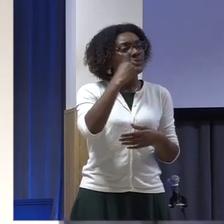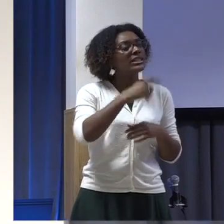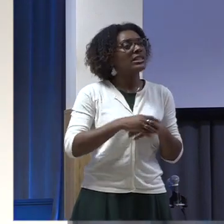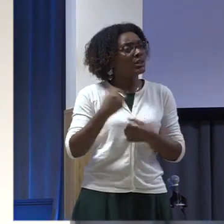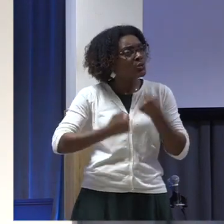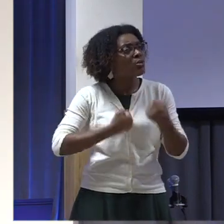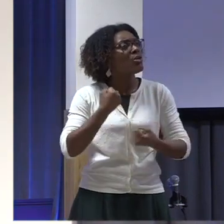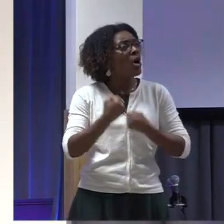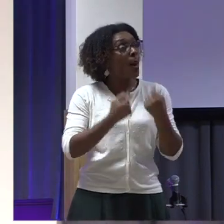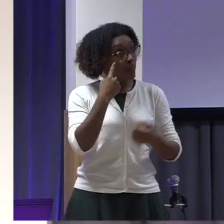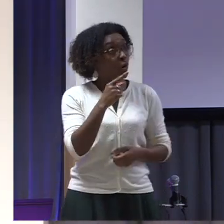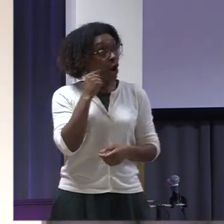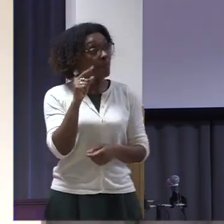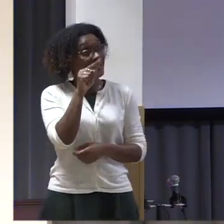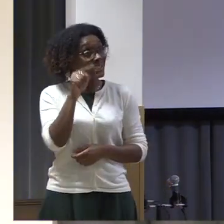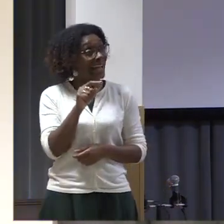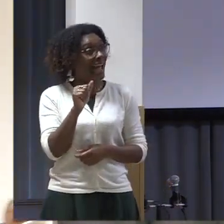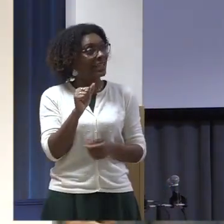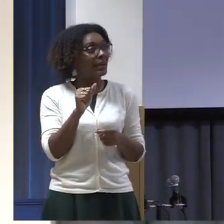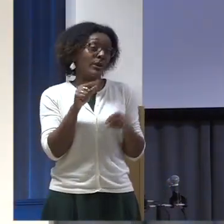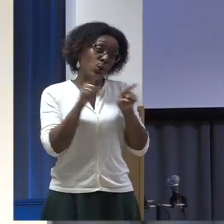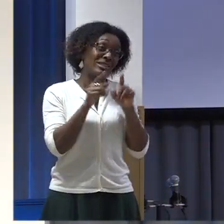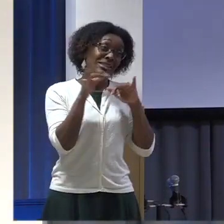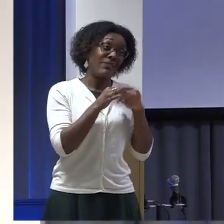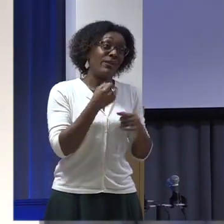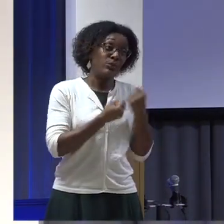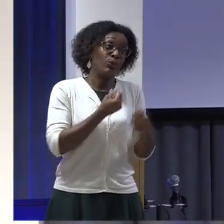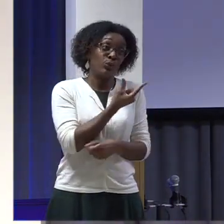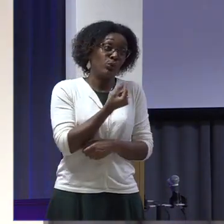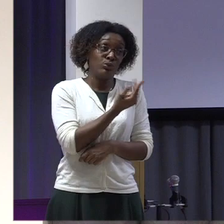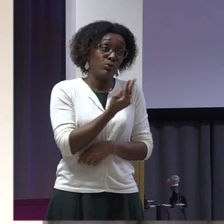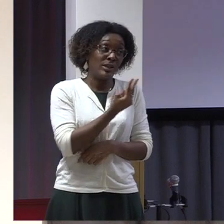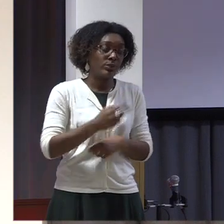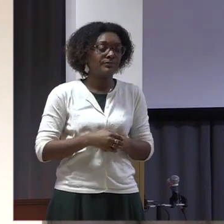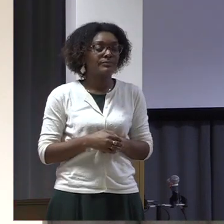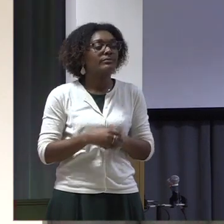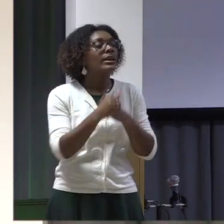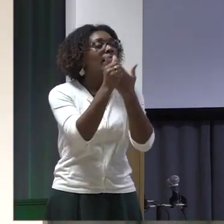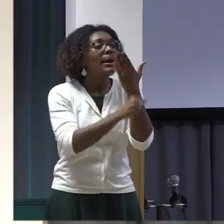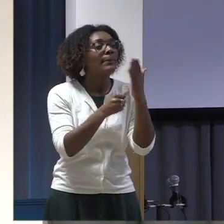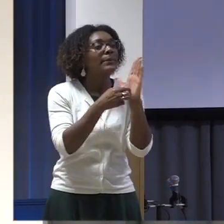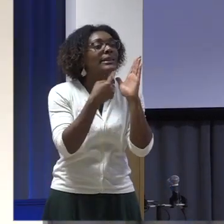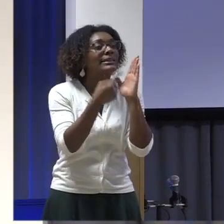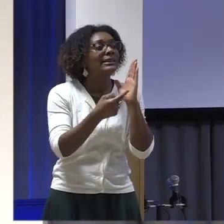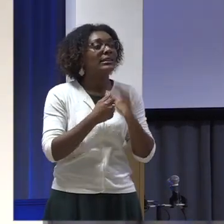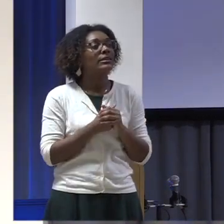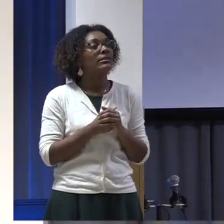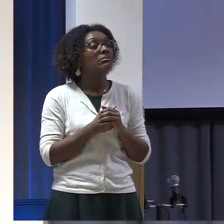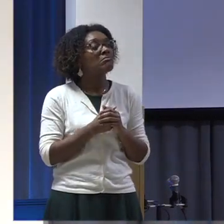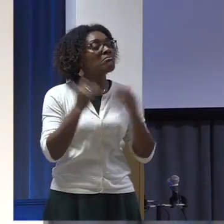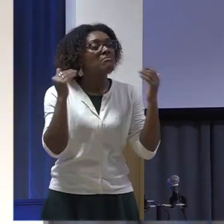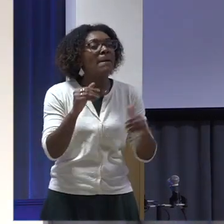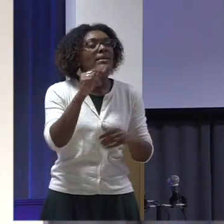douloureuse pour sa carri mais aussi pour sa femme elle a vu le dit que zachary malgré son problème